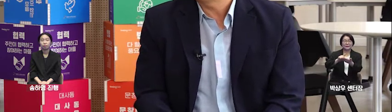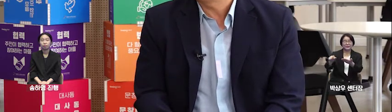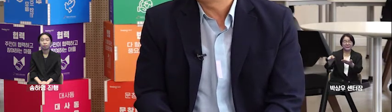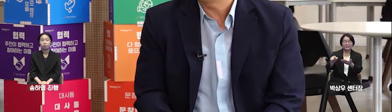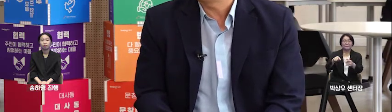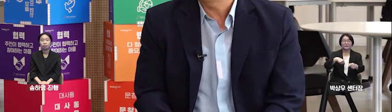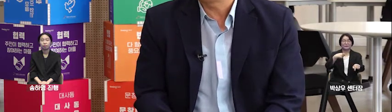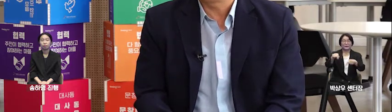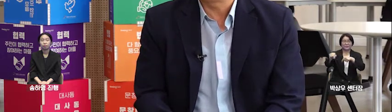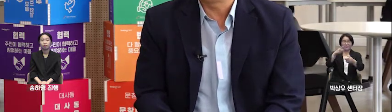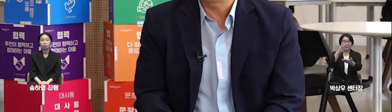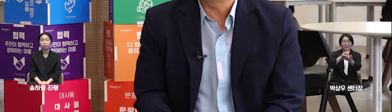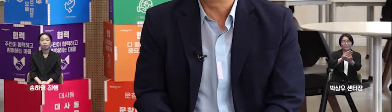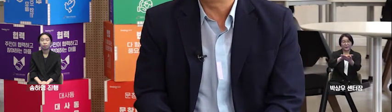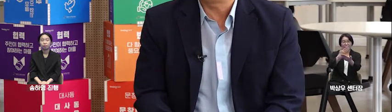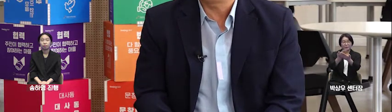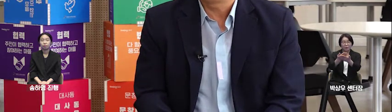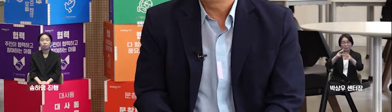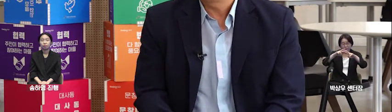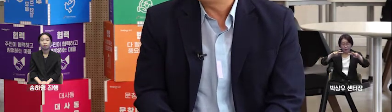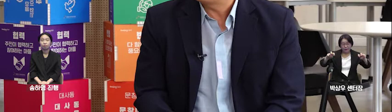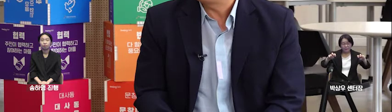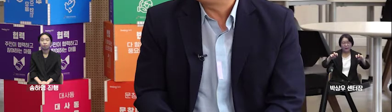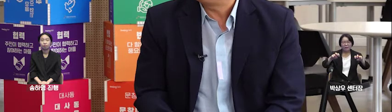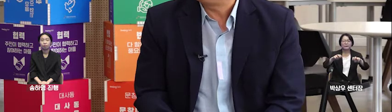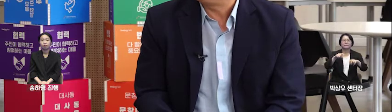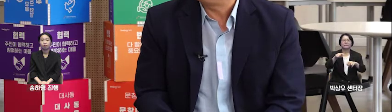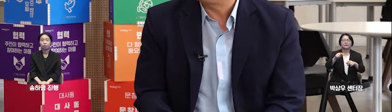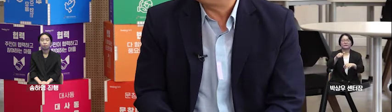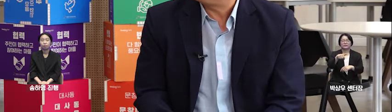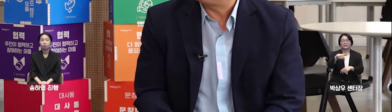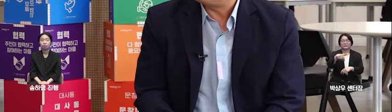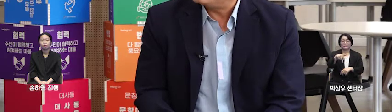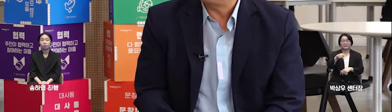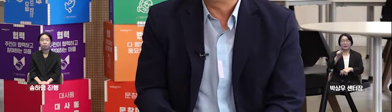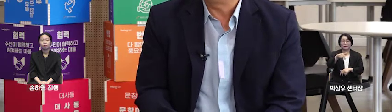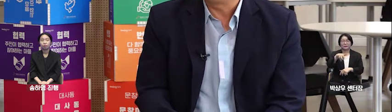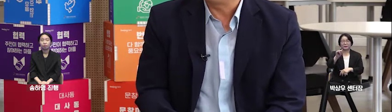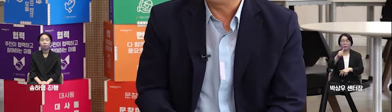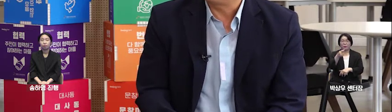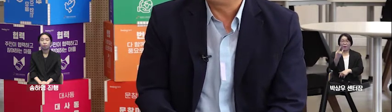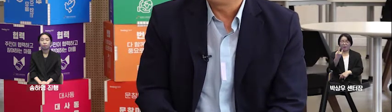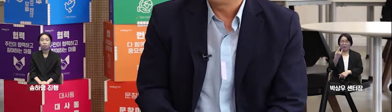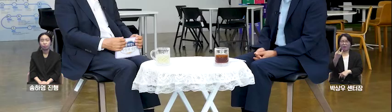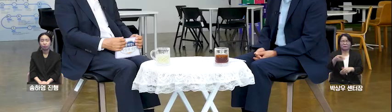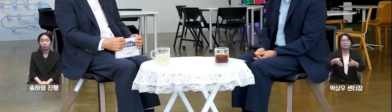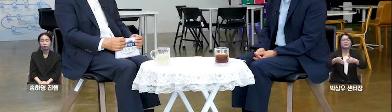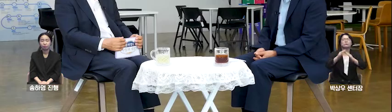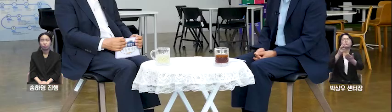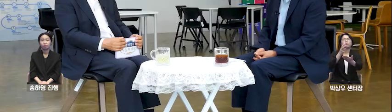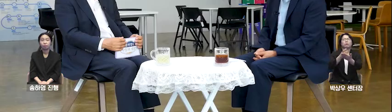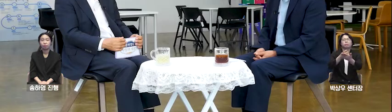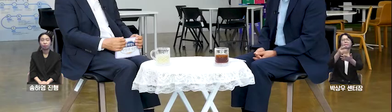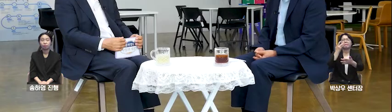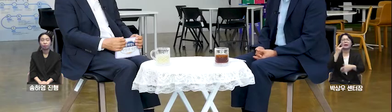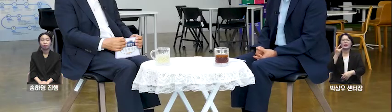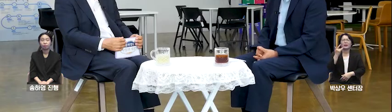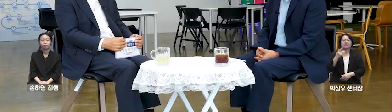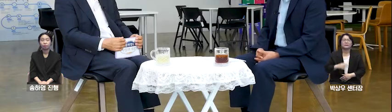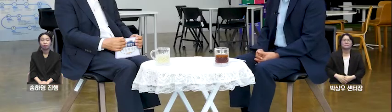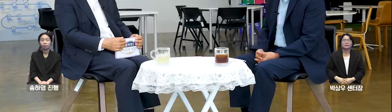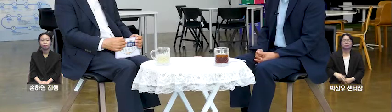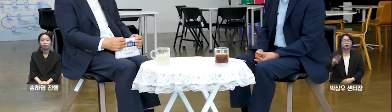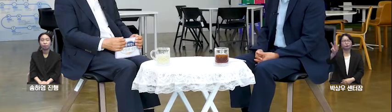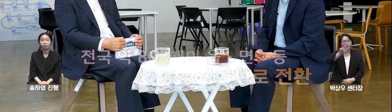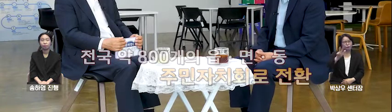지방자치법 개정안에는 이 주민자치의 설치 조항이 갑자기 또 빠져버렸는데요. 여하튼 그래도 전국에